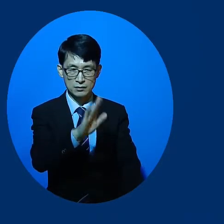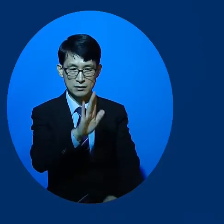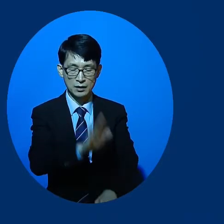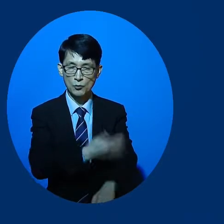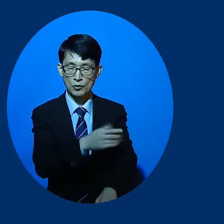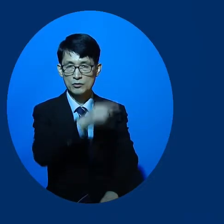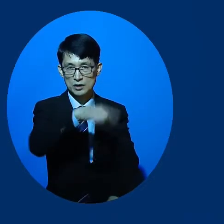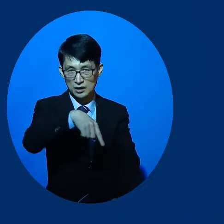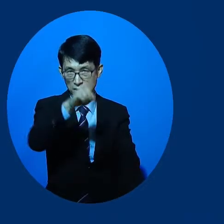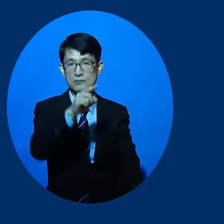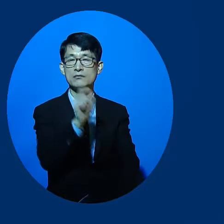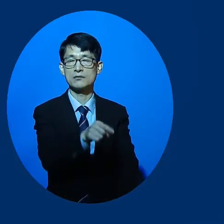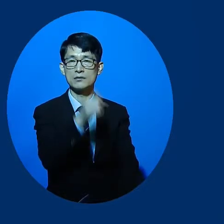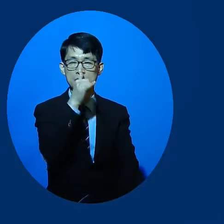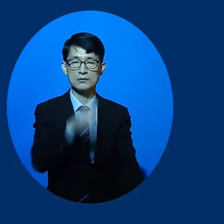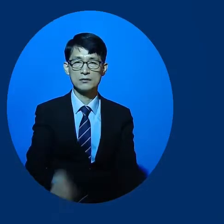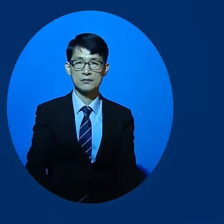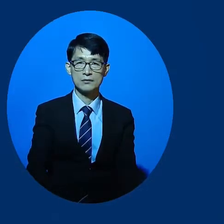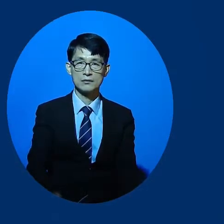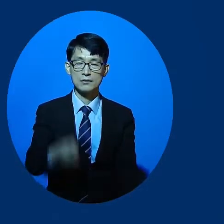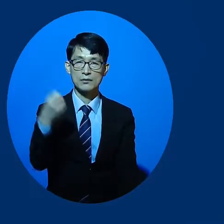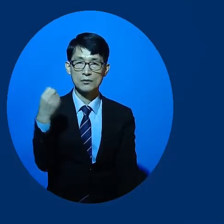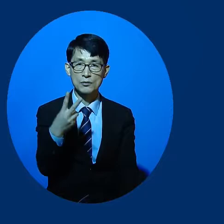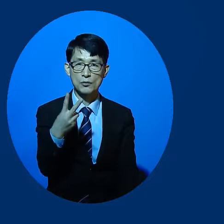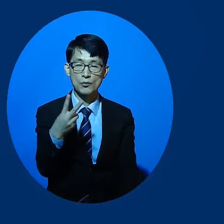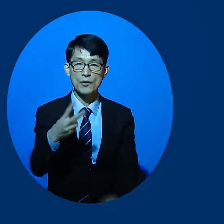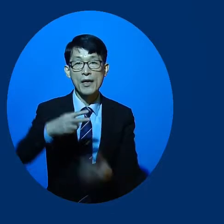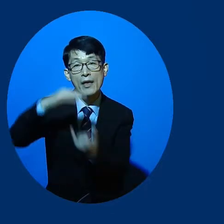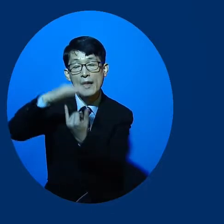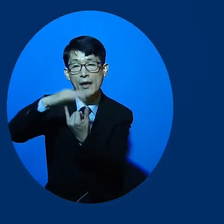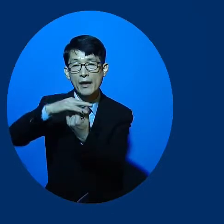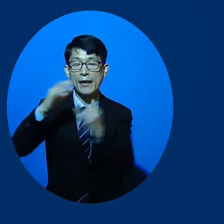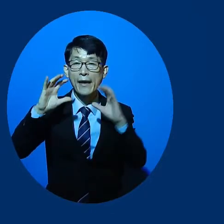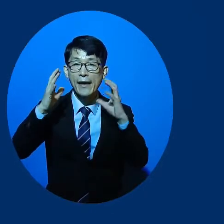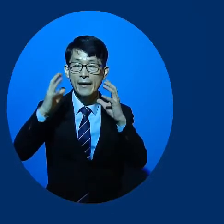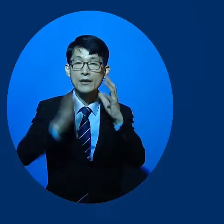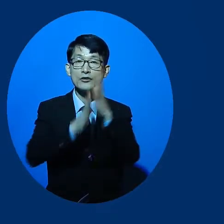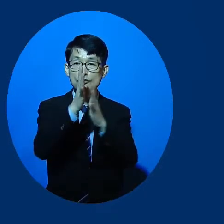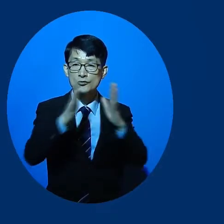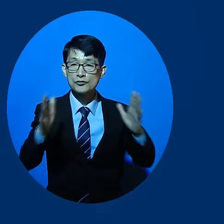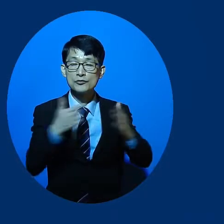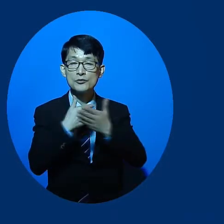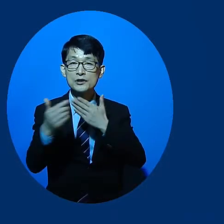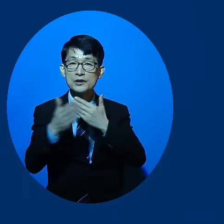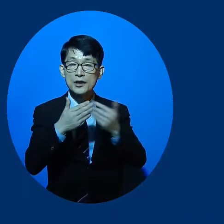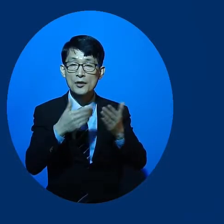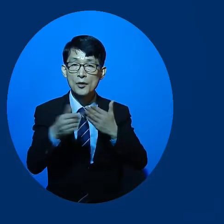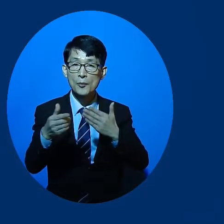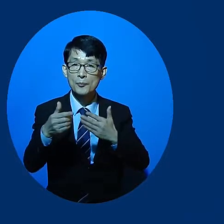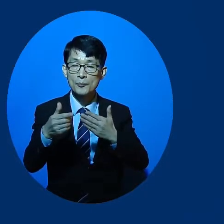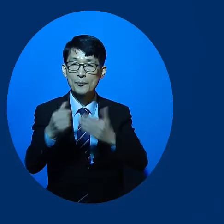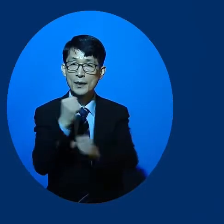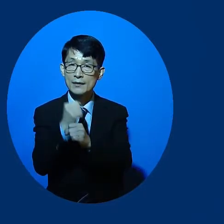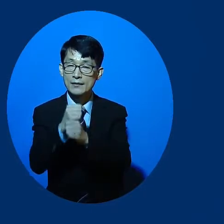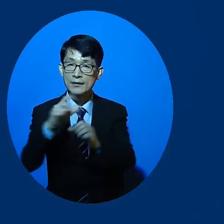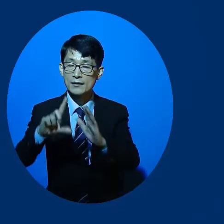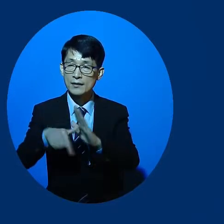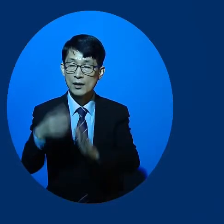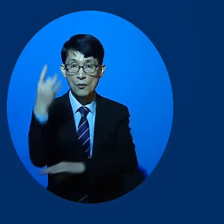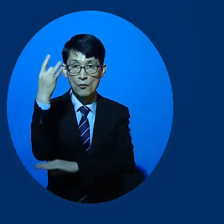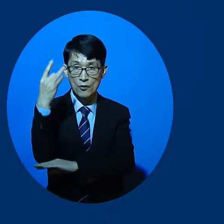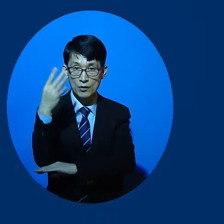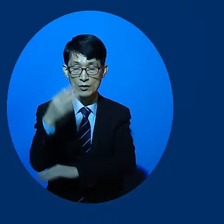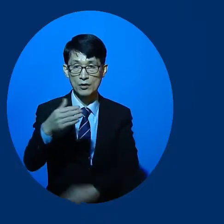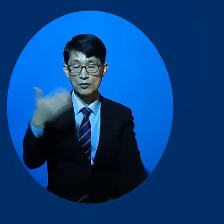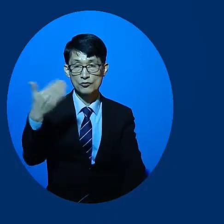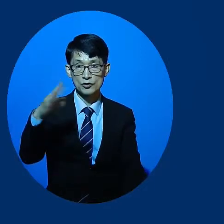지자체는 유아숲 체험원이라는 시설을 또 구축하는 데 있어서 당초 9,400만 원이라는